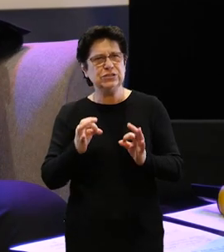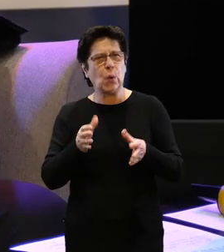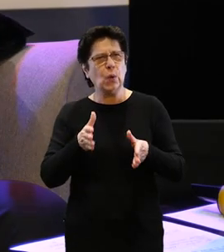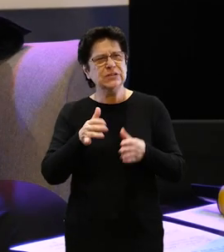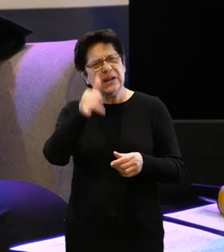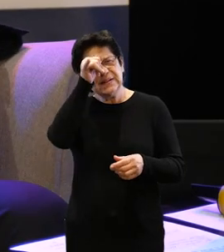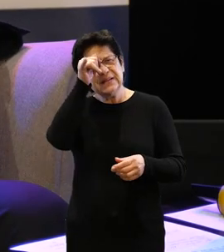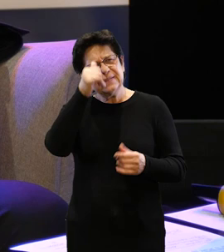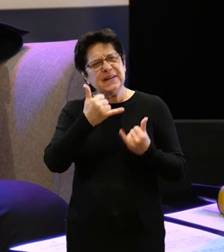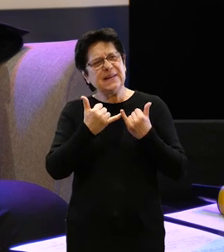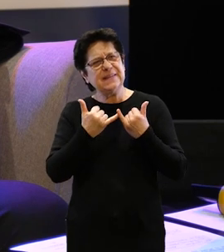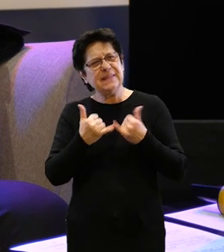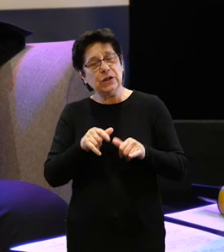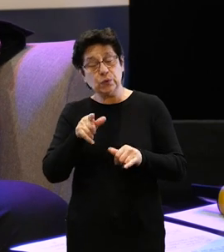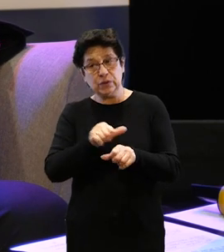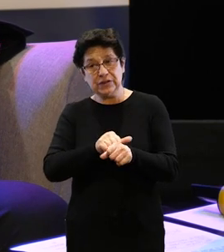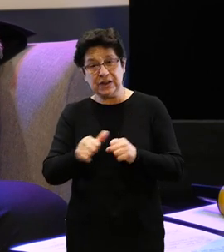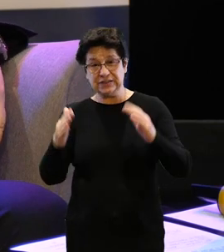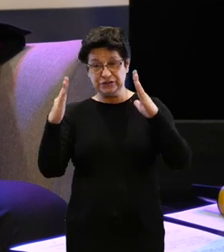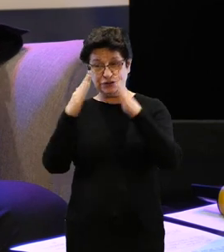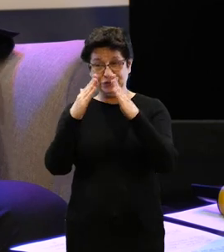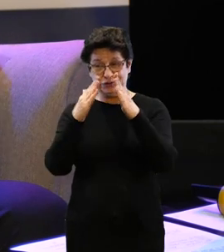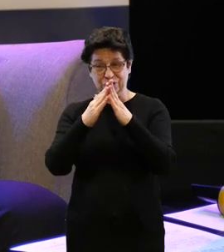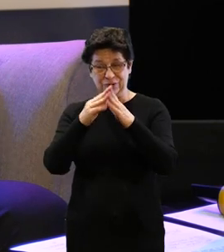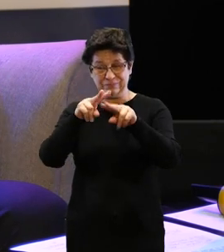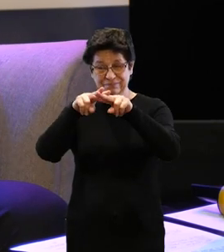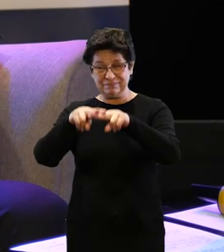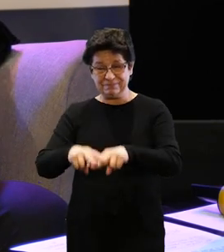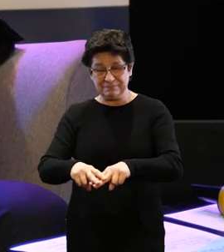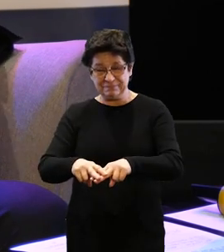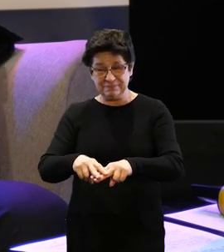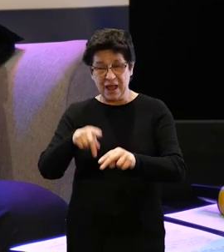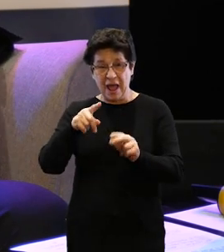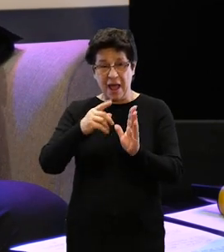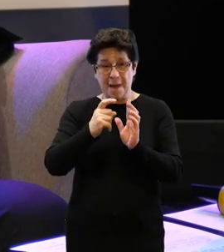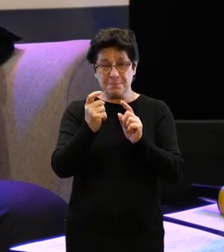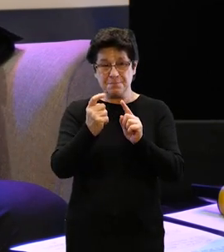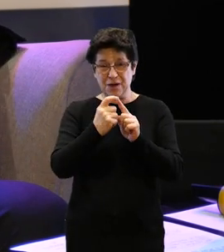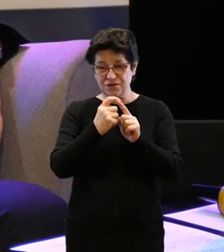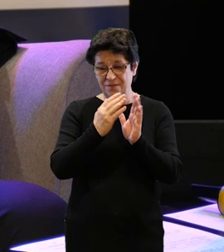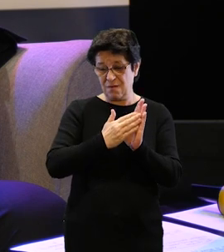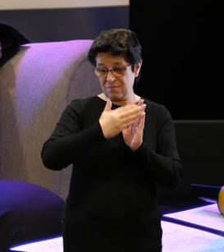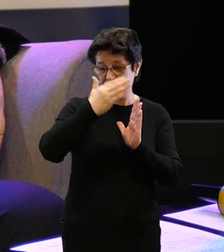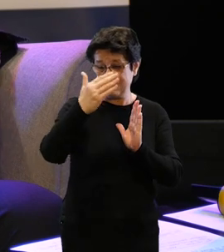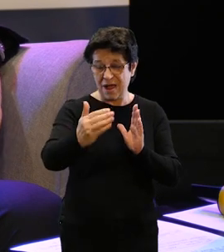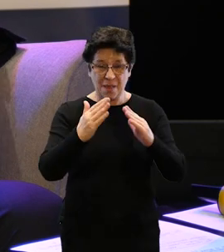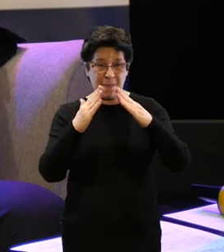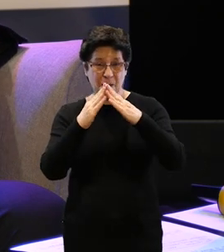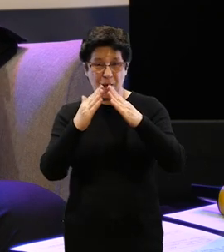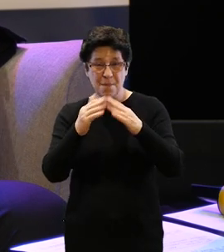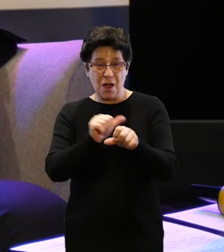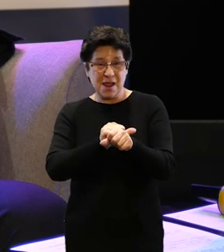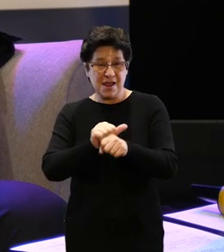nazywa jest dom doktora polewski a dokładnie naprzeciwko tego domu znajdowała